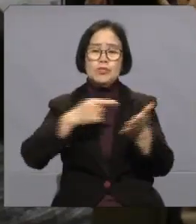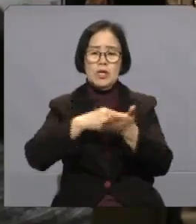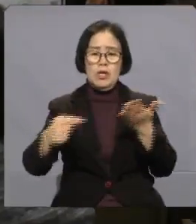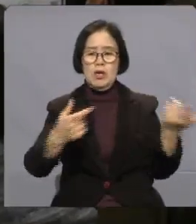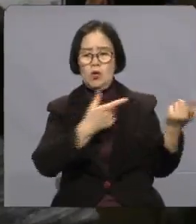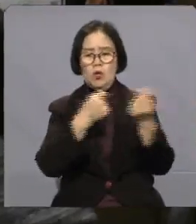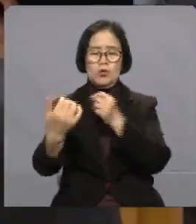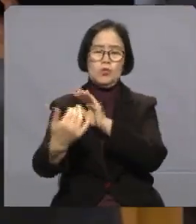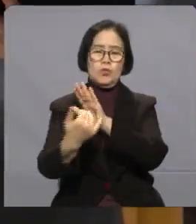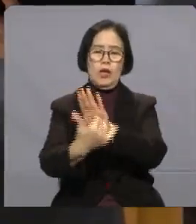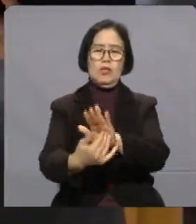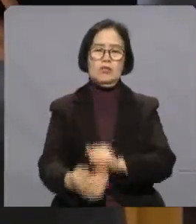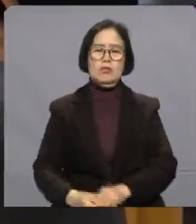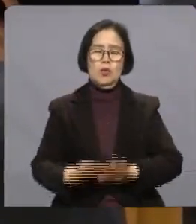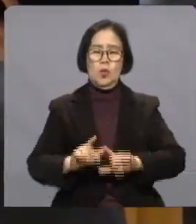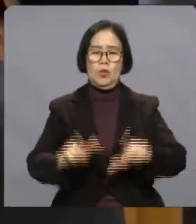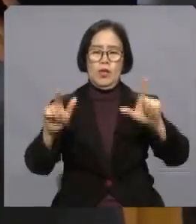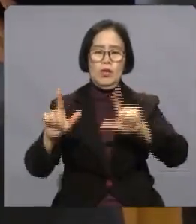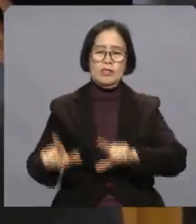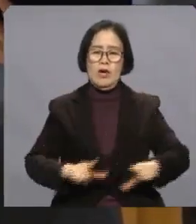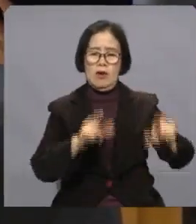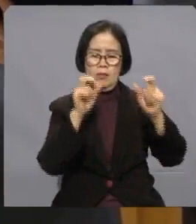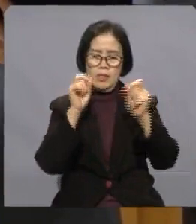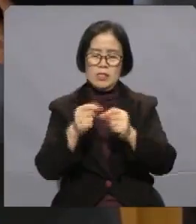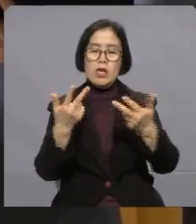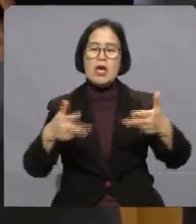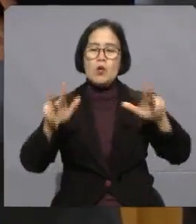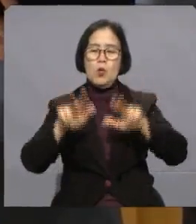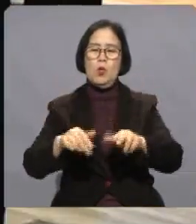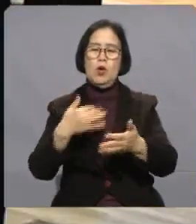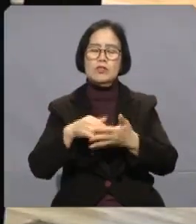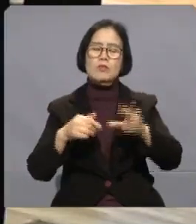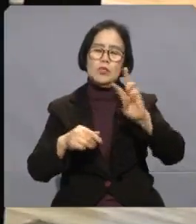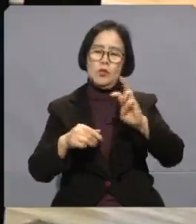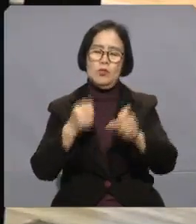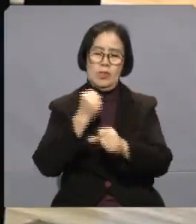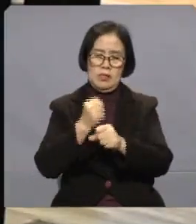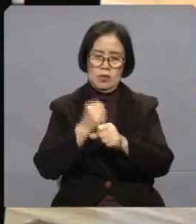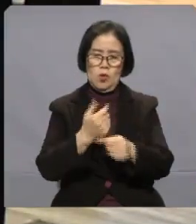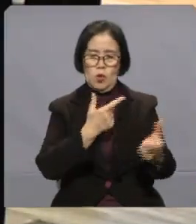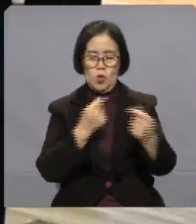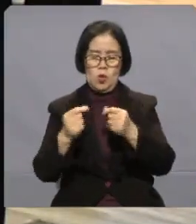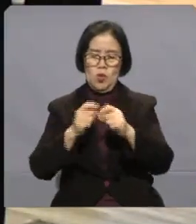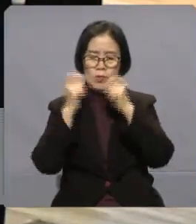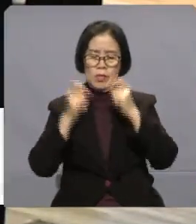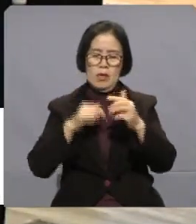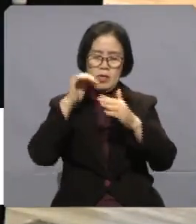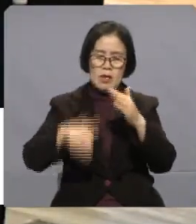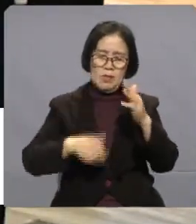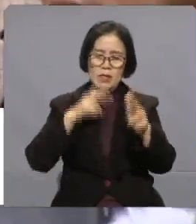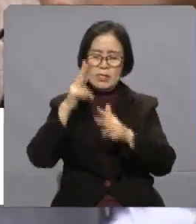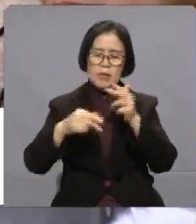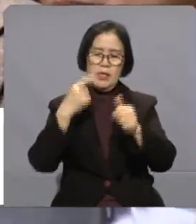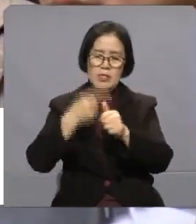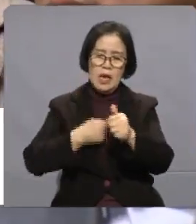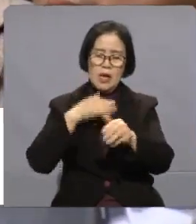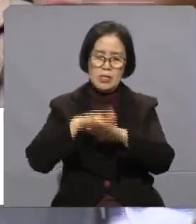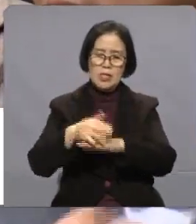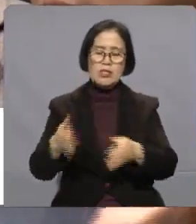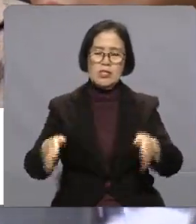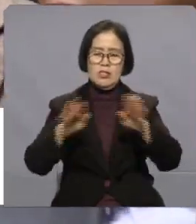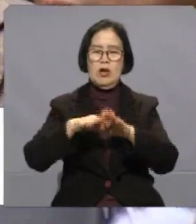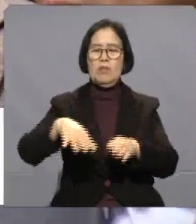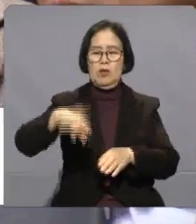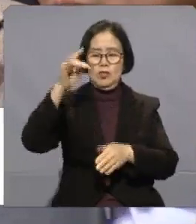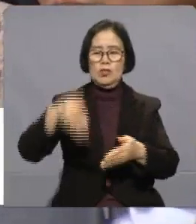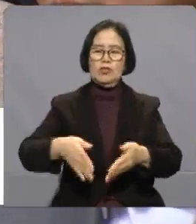공동 대응합니다. 올해 생활밀착형 공원 30곳을 조성하고 공공, 민간개발 사업에 자연형 시설을 우선